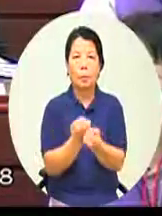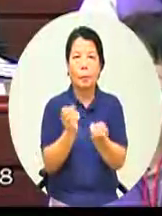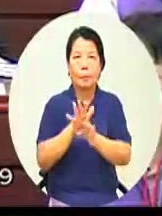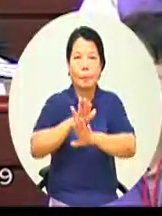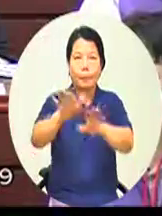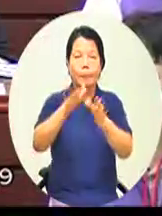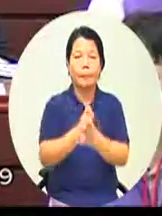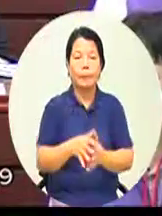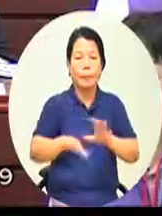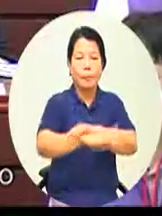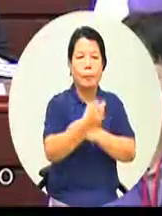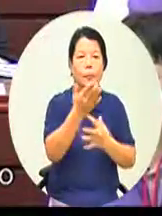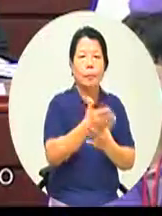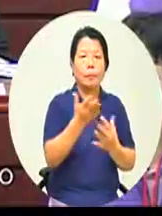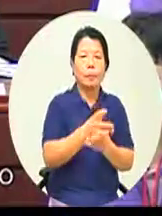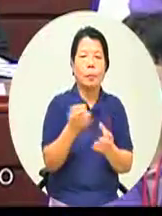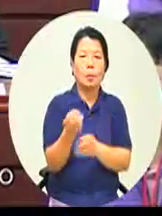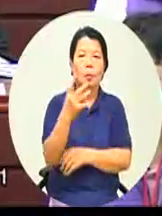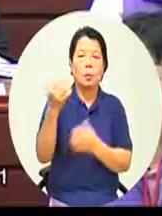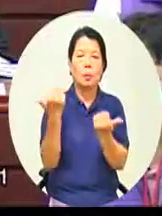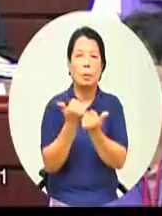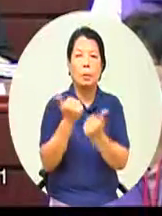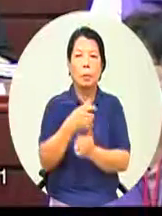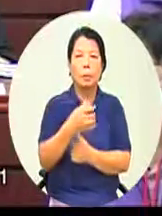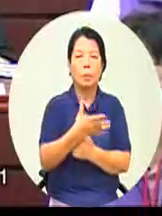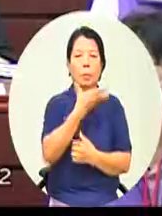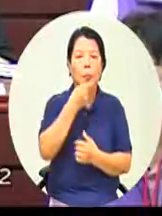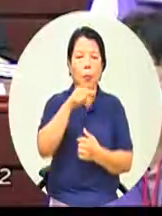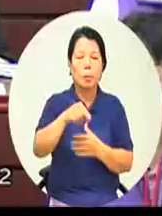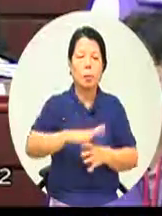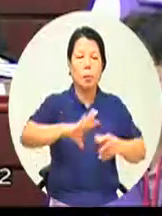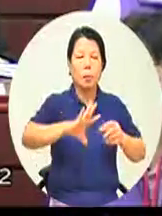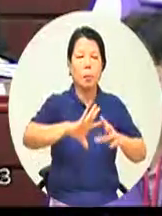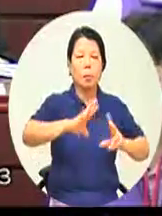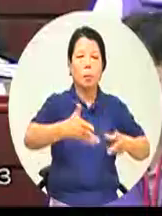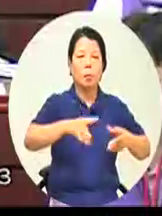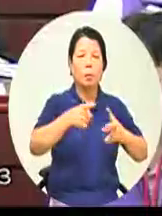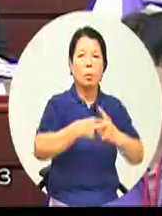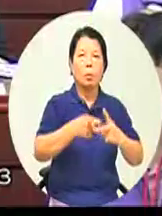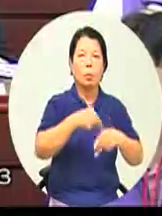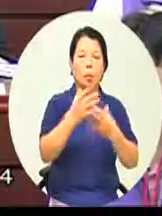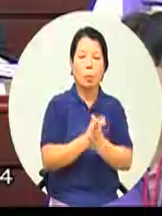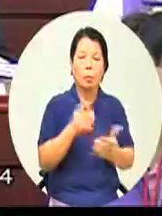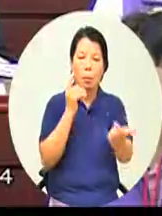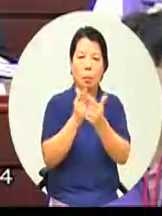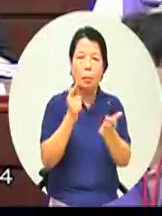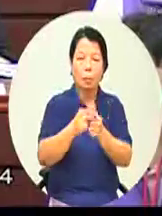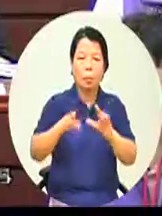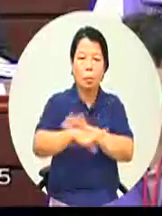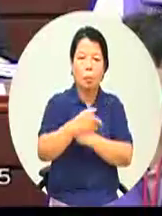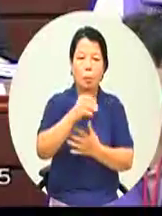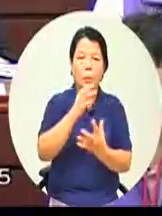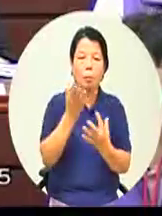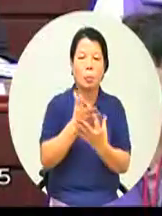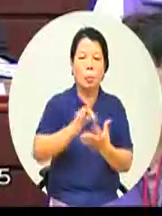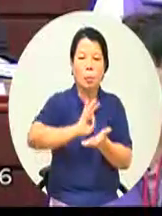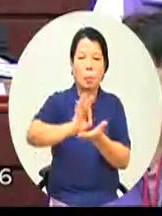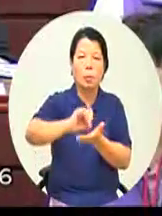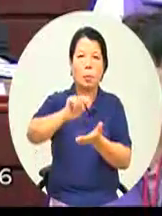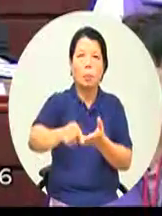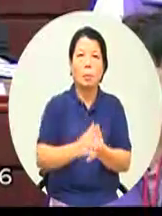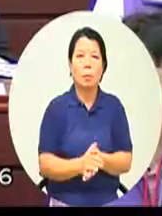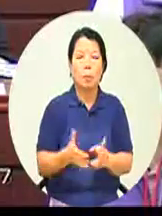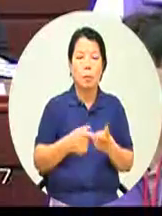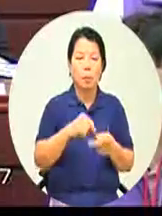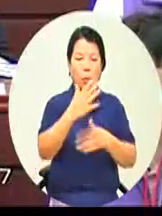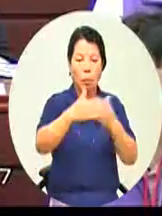到空间，华德福他从国小这样可以延伸下来，是一个搭配的空间的应用。我想我们会跟